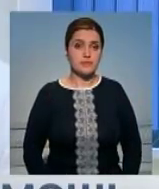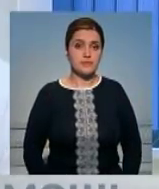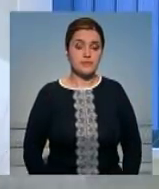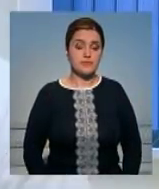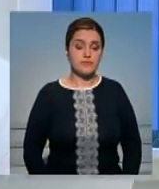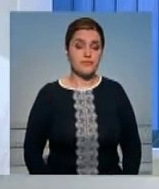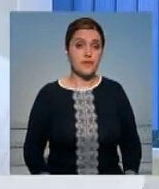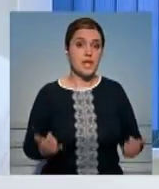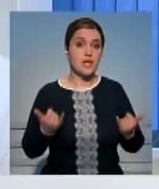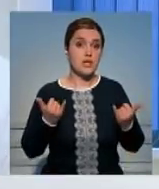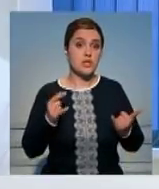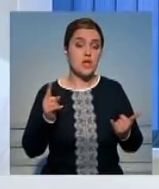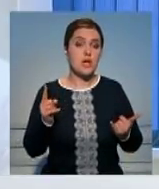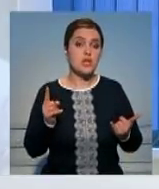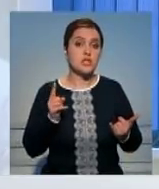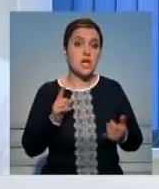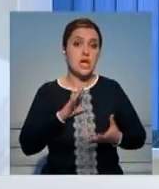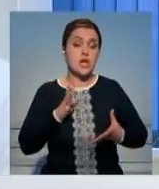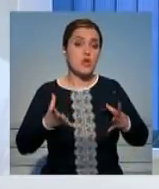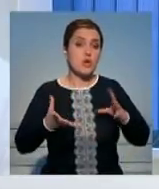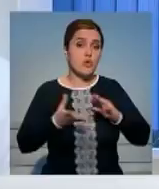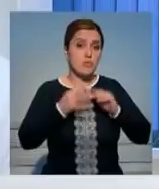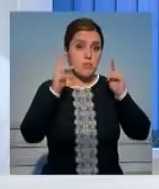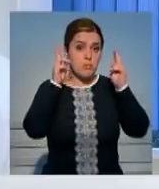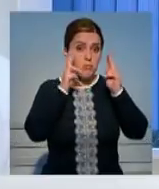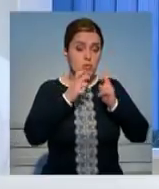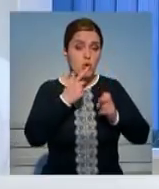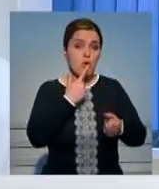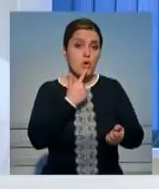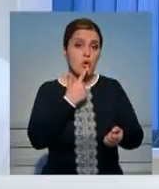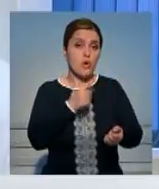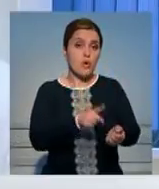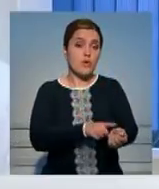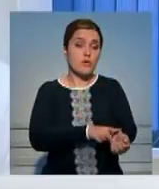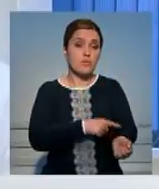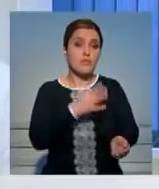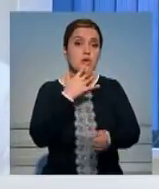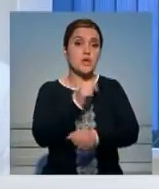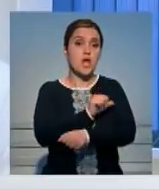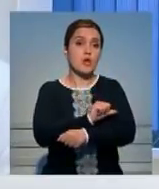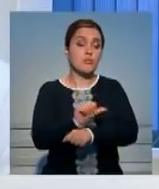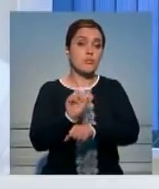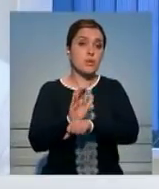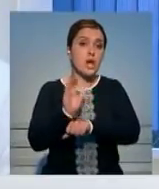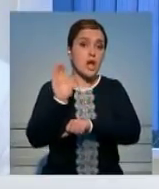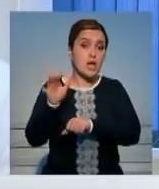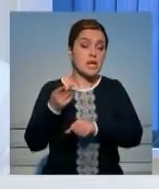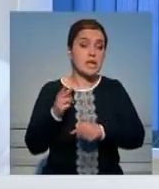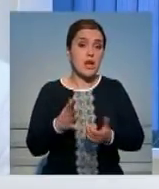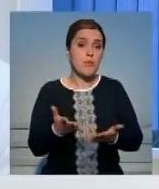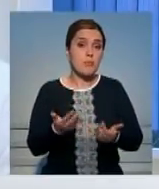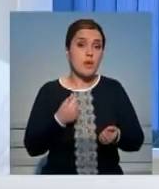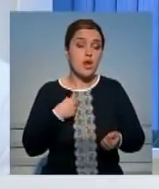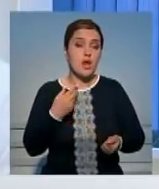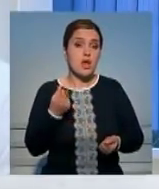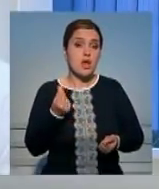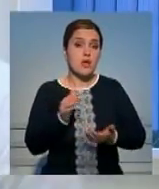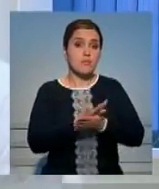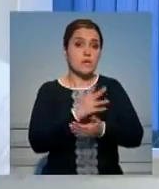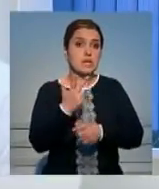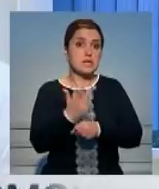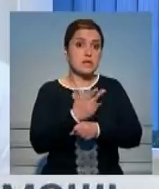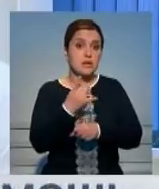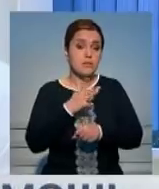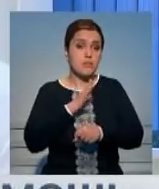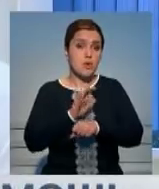В данный момент ожидаем результата генетических анализов, которые проводятся за рубежом. Также для получения квоты трижды были отправлены